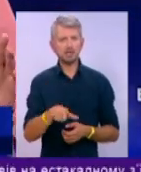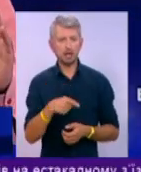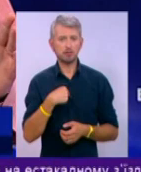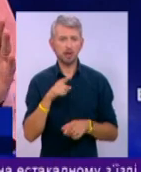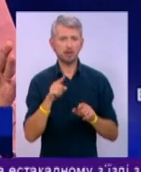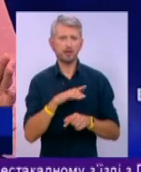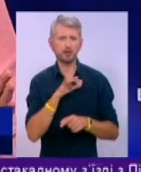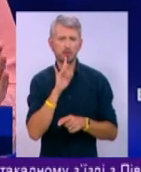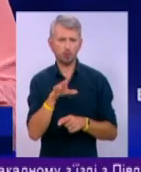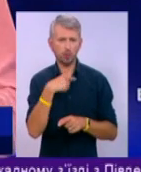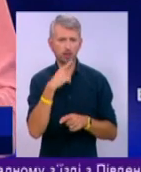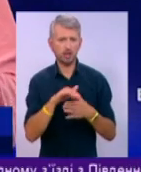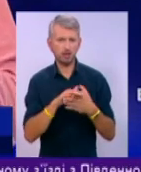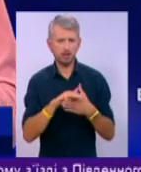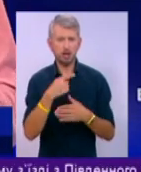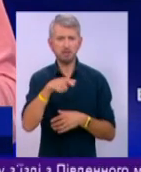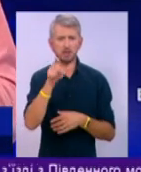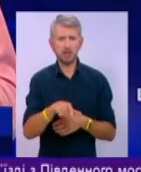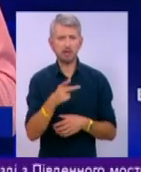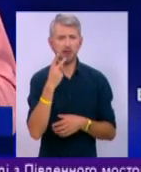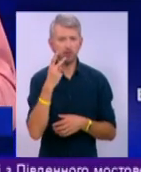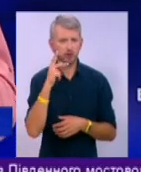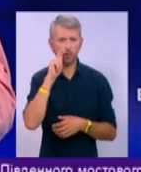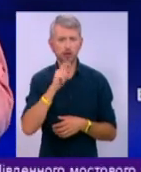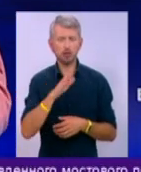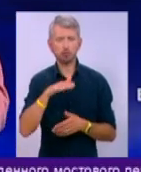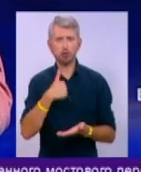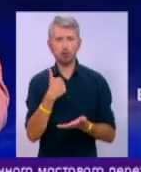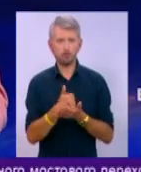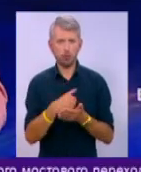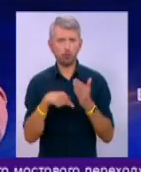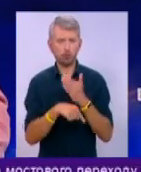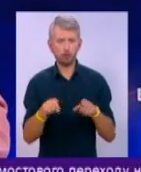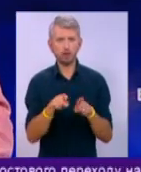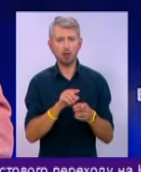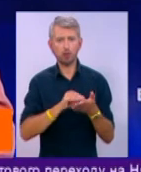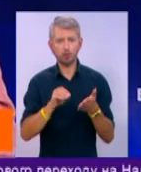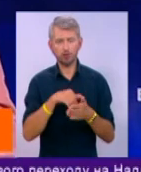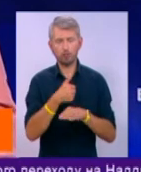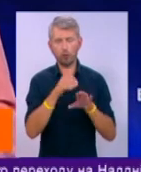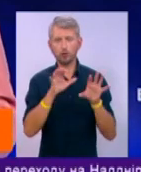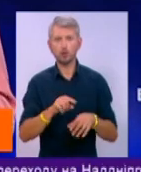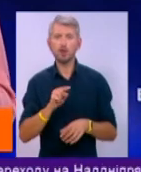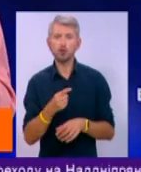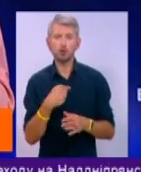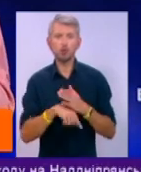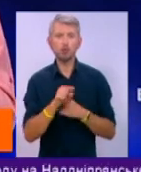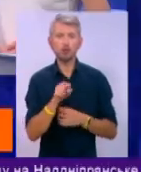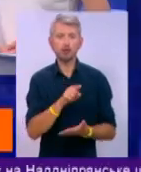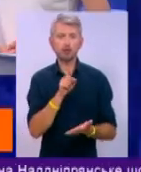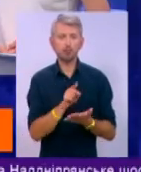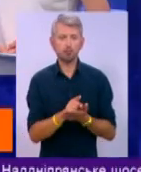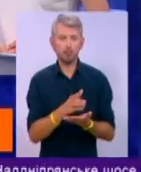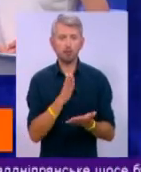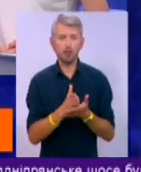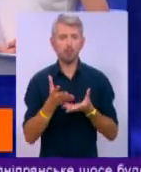там навіть не буду називати прізвище, президент завжди в Україні буде головою корупції. Так прописано, на жаль, в Конституції. Чому? Тому що він має вирішальний